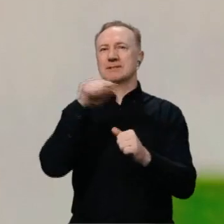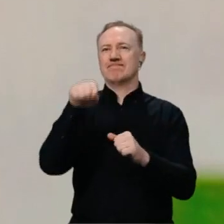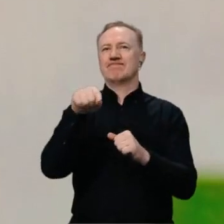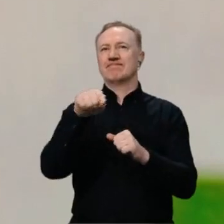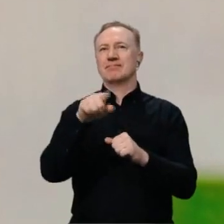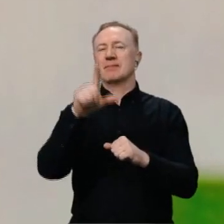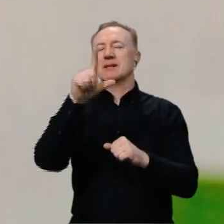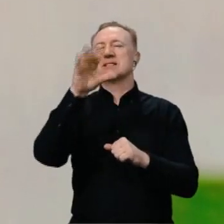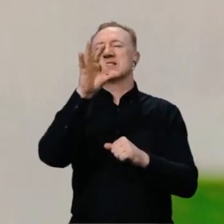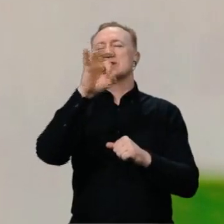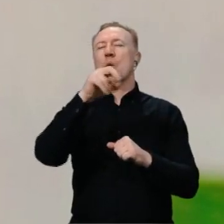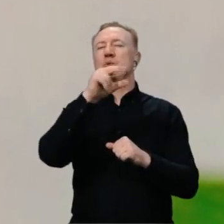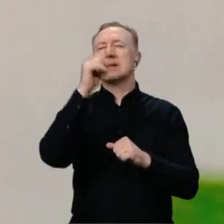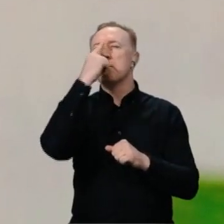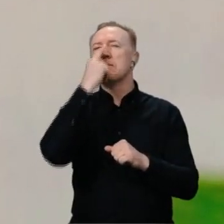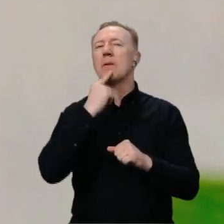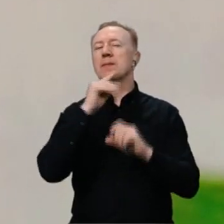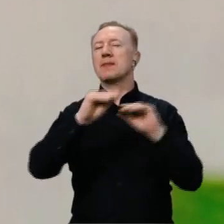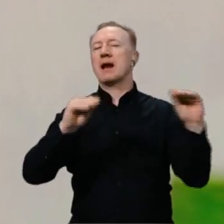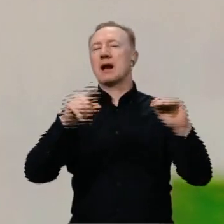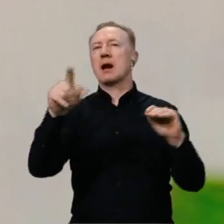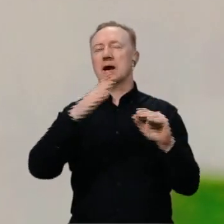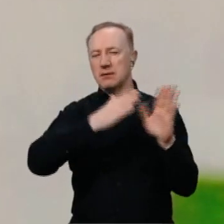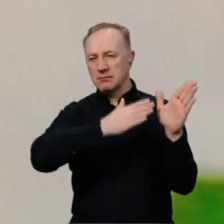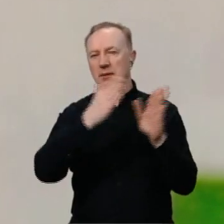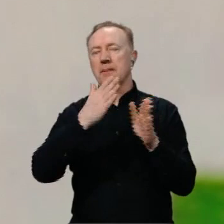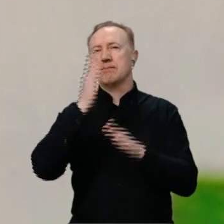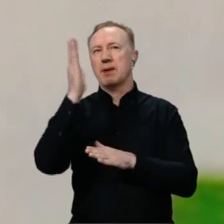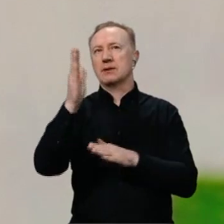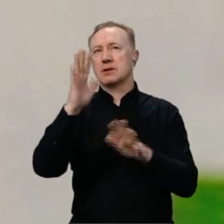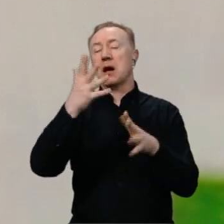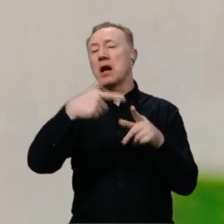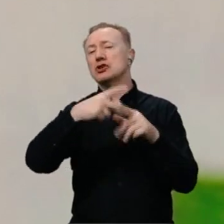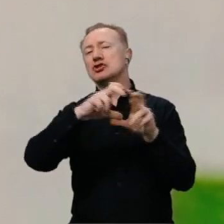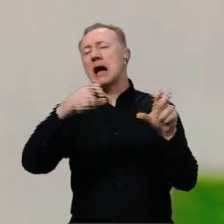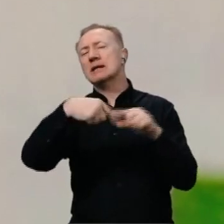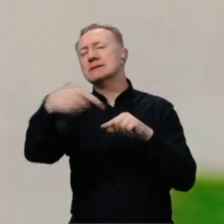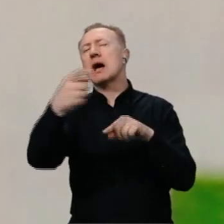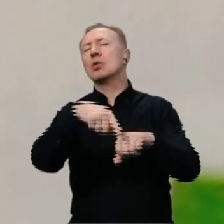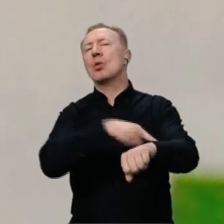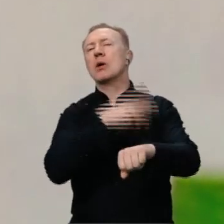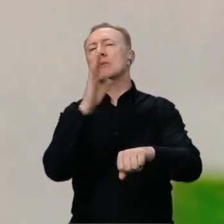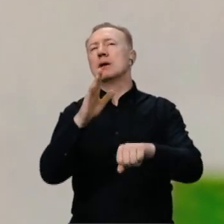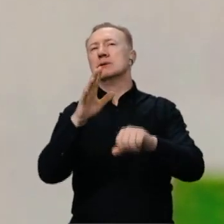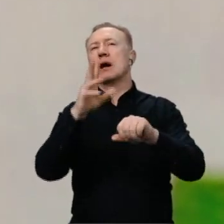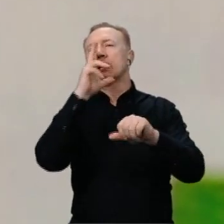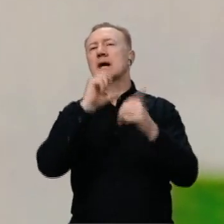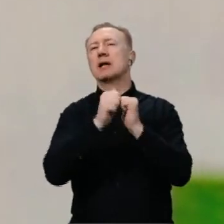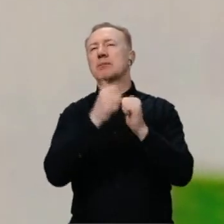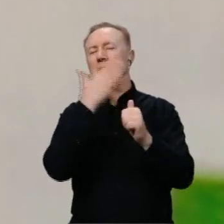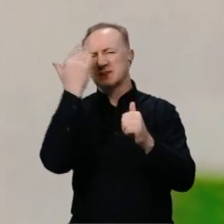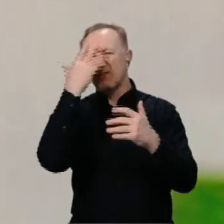Roman Paulo Sousa będzie selekcjonerem reprezentacji Polski jeszcze przez jaki czas? I wiesz pewnie, do czego nawiązuje.